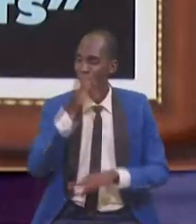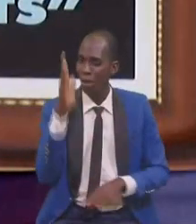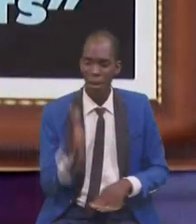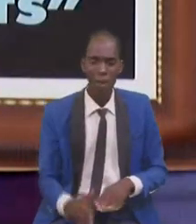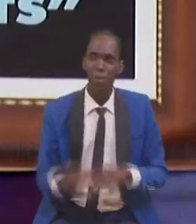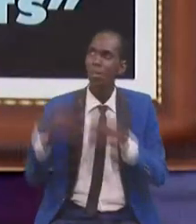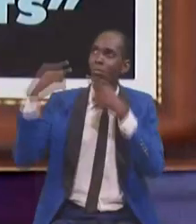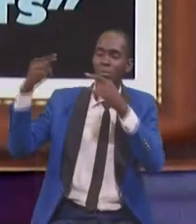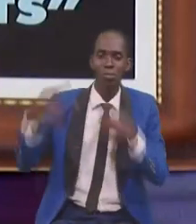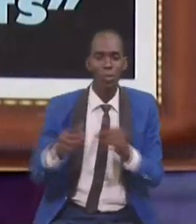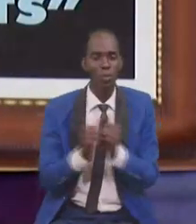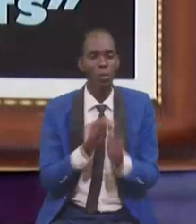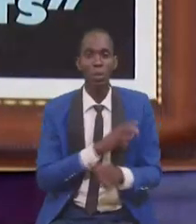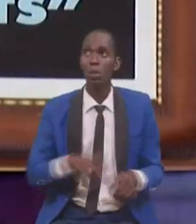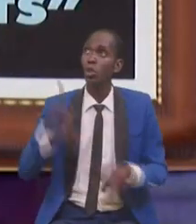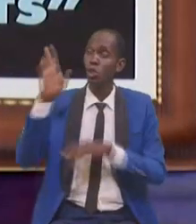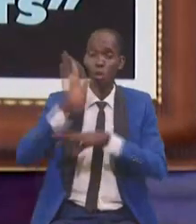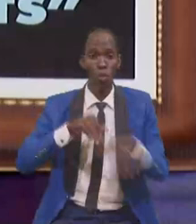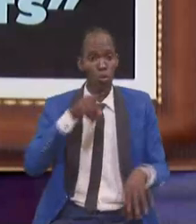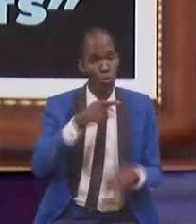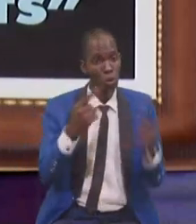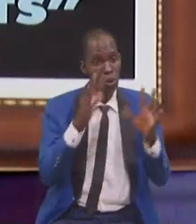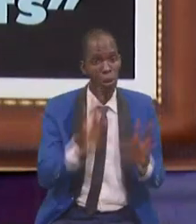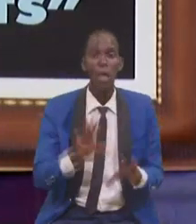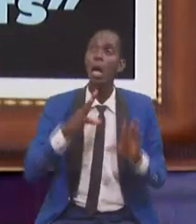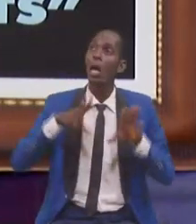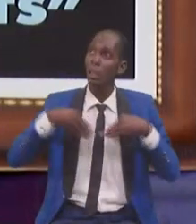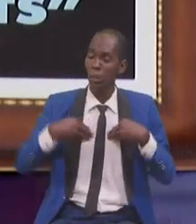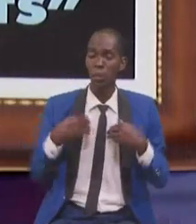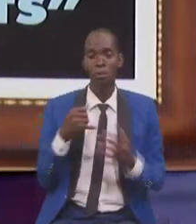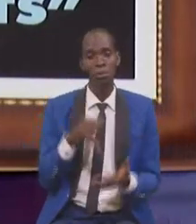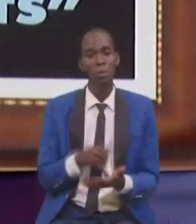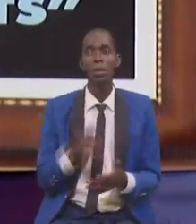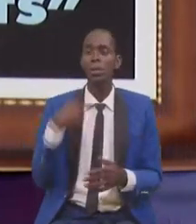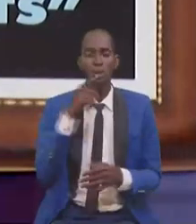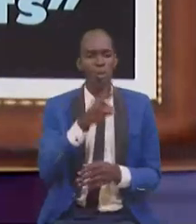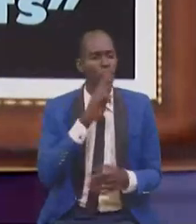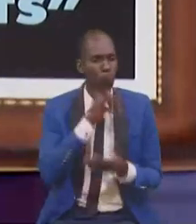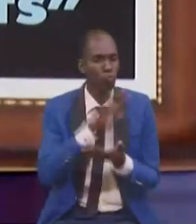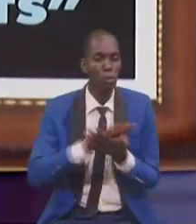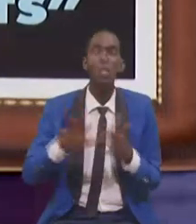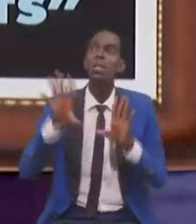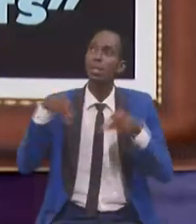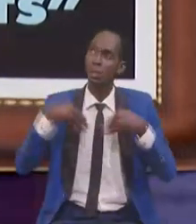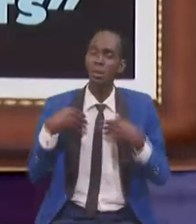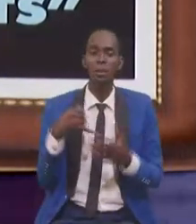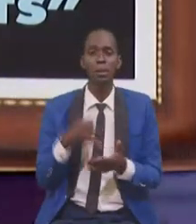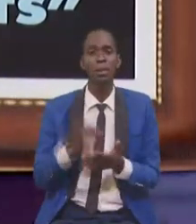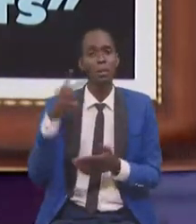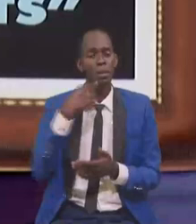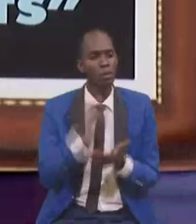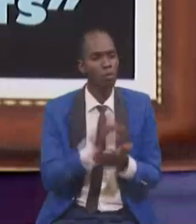contredire le Seigneur. Ce qui dit que tu es pécheur, oui Seigneur. Il dit que tu es impur, oui Seigneur. Il dit que tu n'es